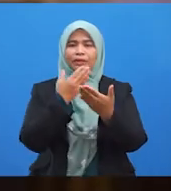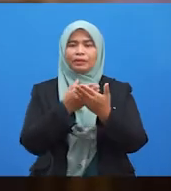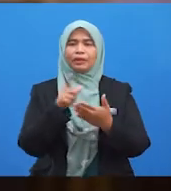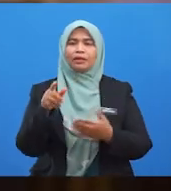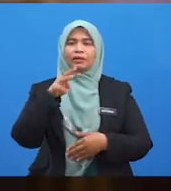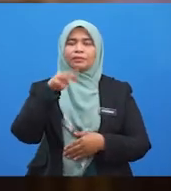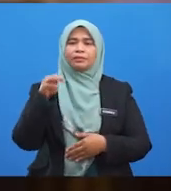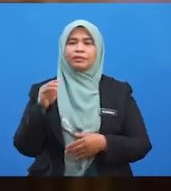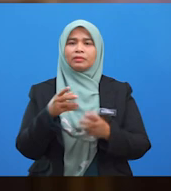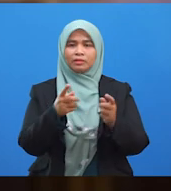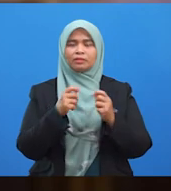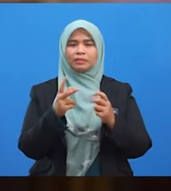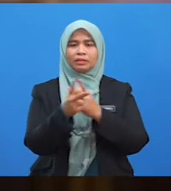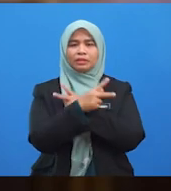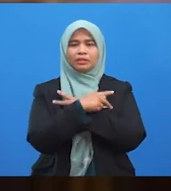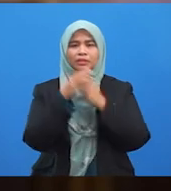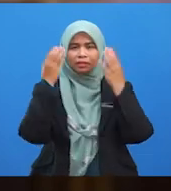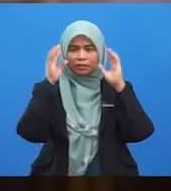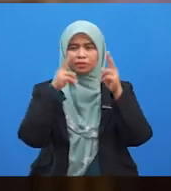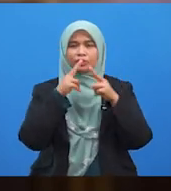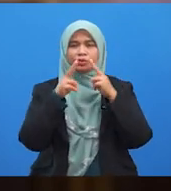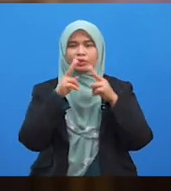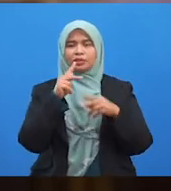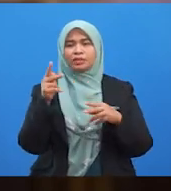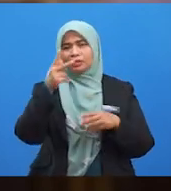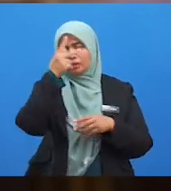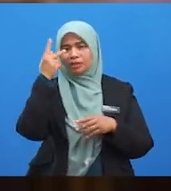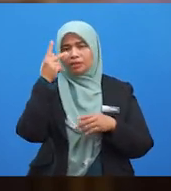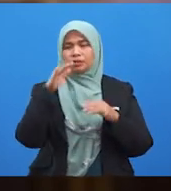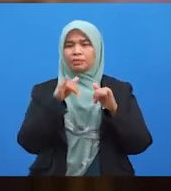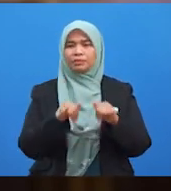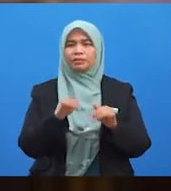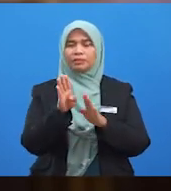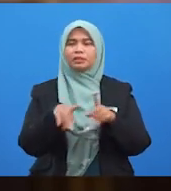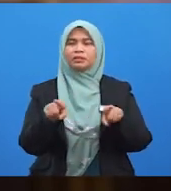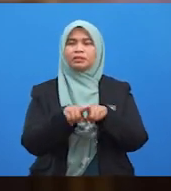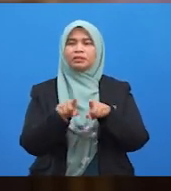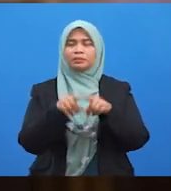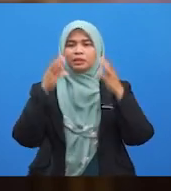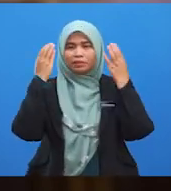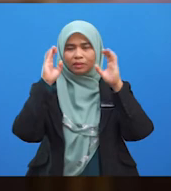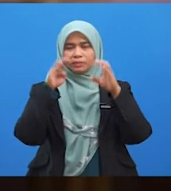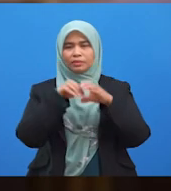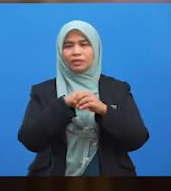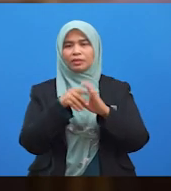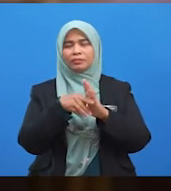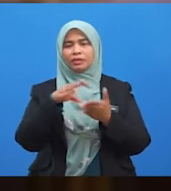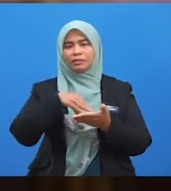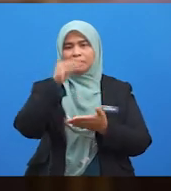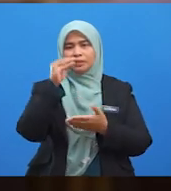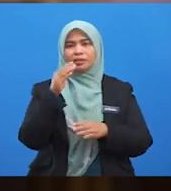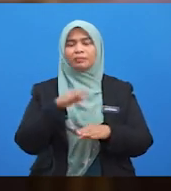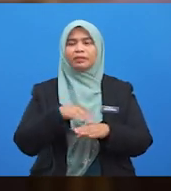Baiklah murid-murid, terima kasih cikgu ucapkan kerana masih bersama-sama cikgu dalam pembelajaran